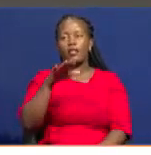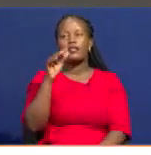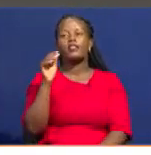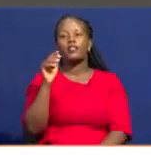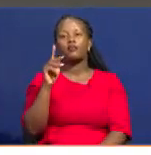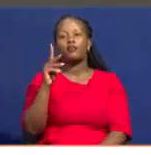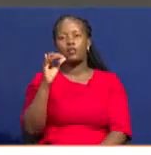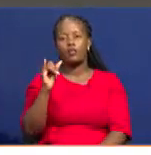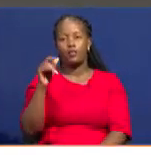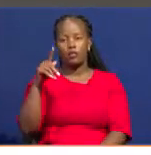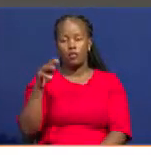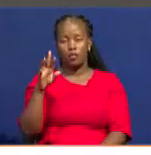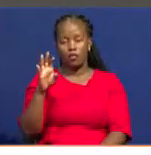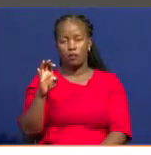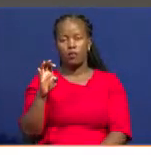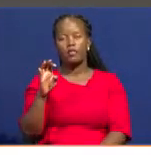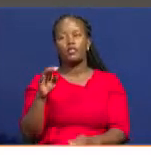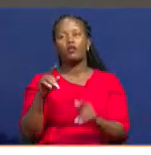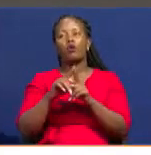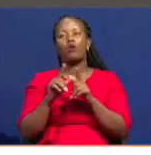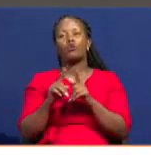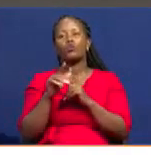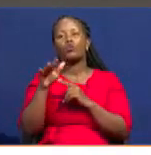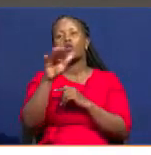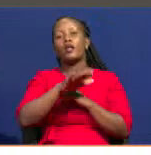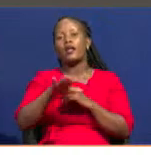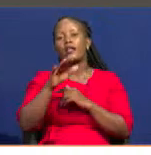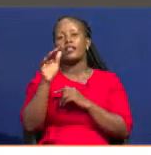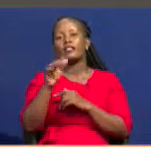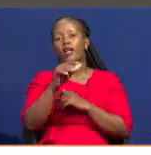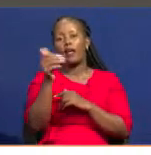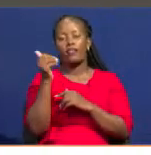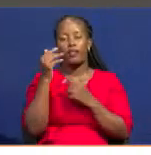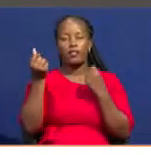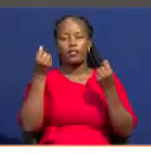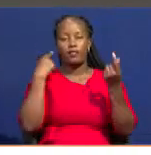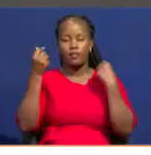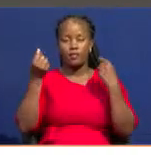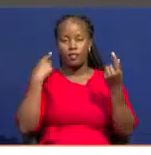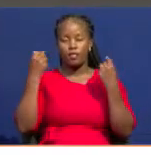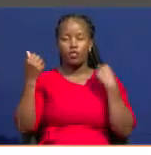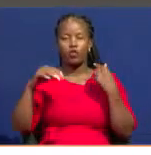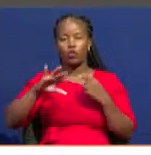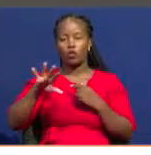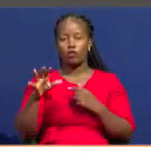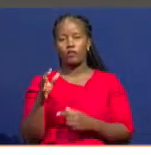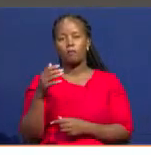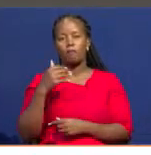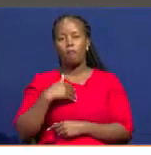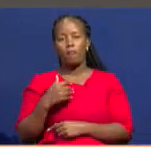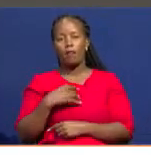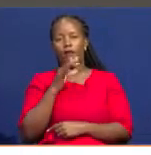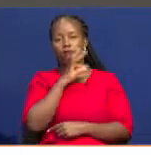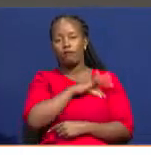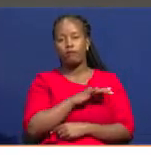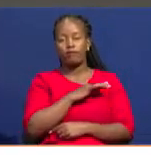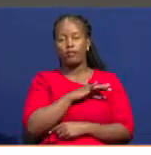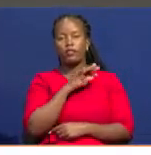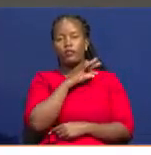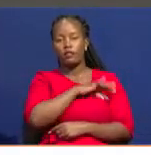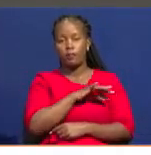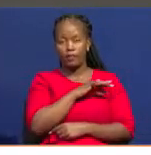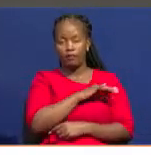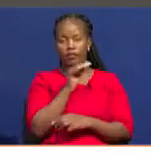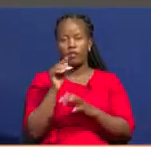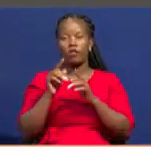Belgut, Ainamoi, Kipkelion Magharibi na Bureti katika kaunti ya Kericho wamenufaika kutokana na msaada wa SODO kupitia